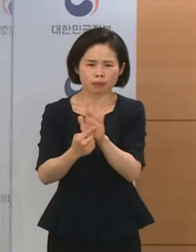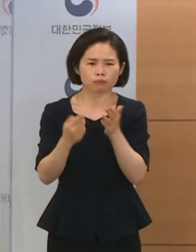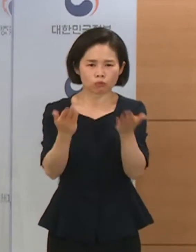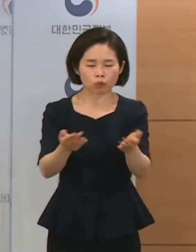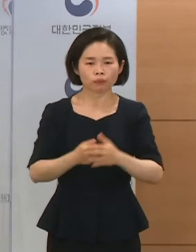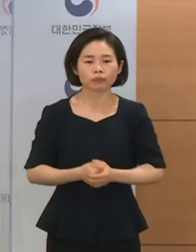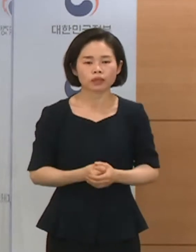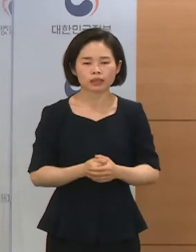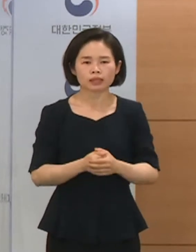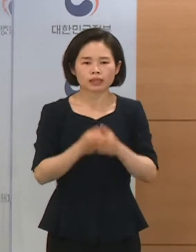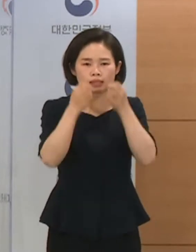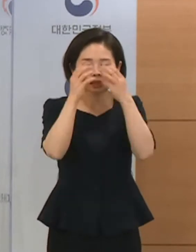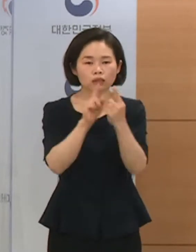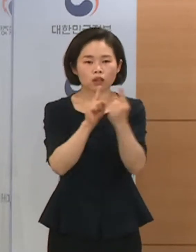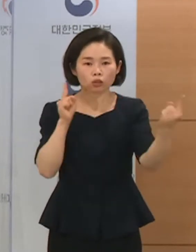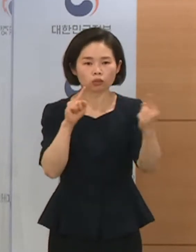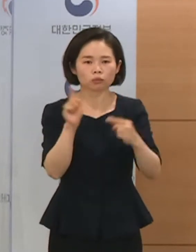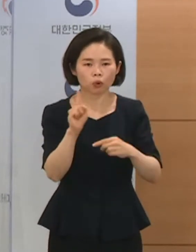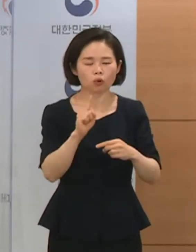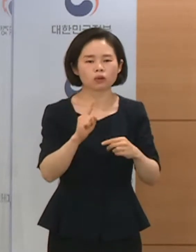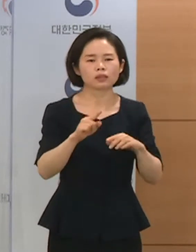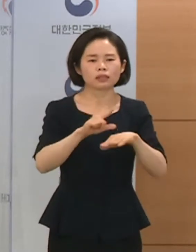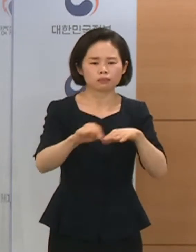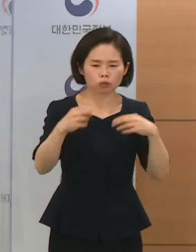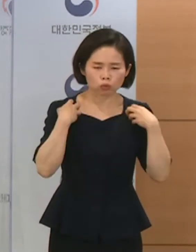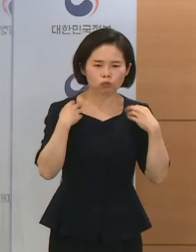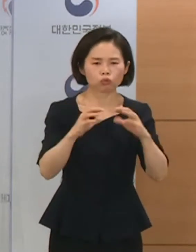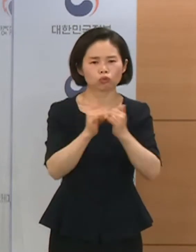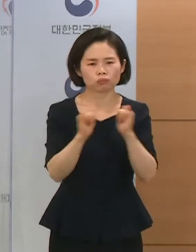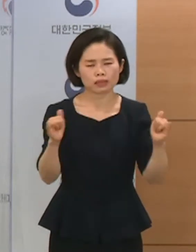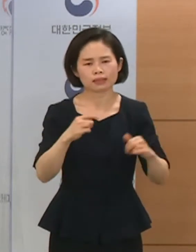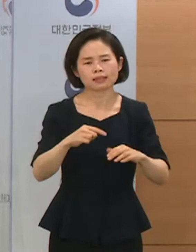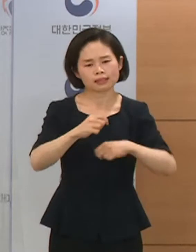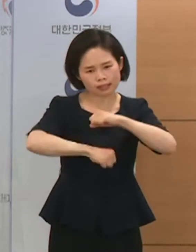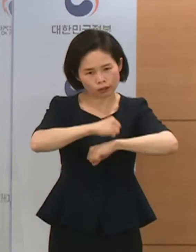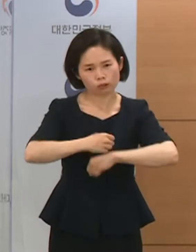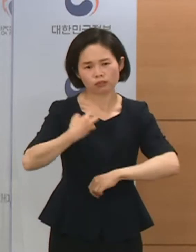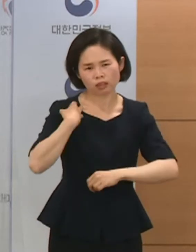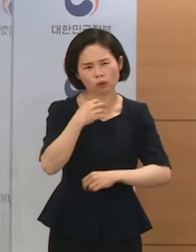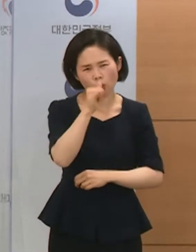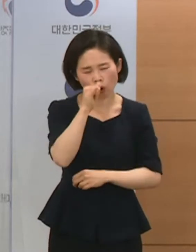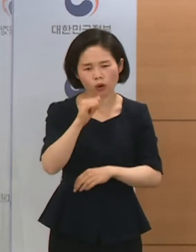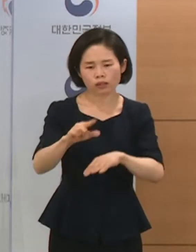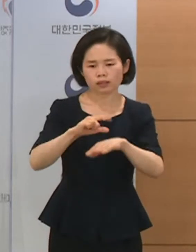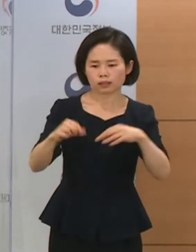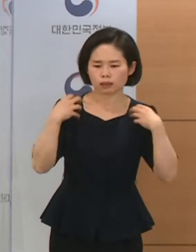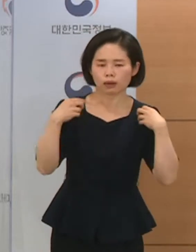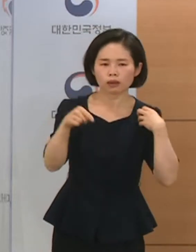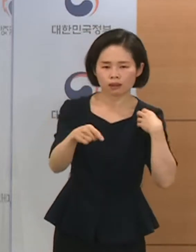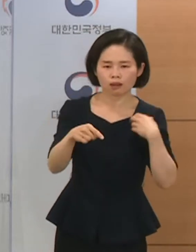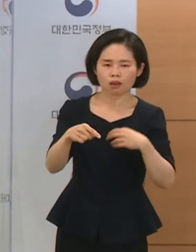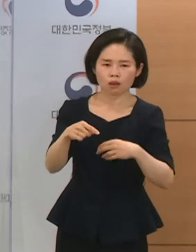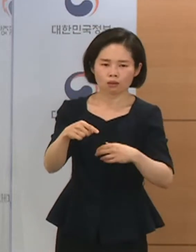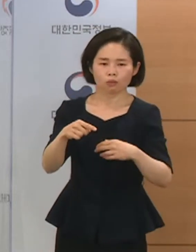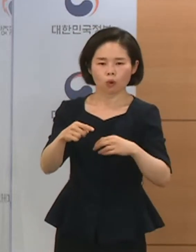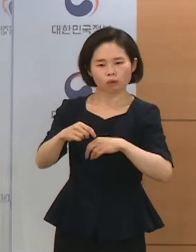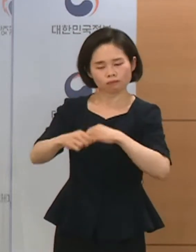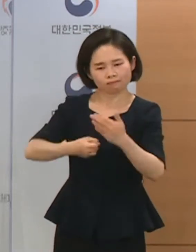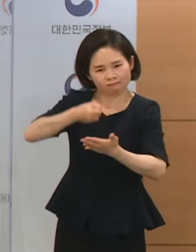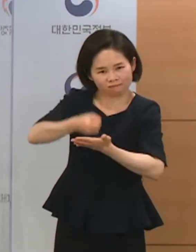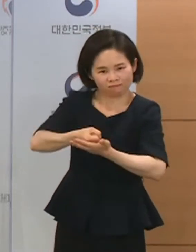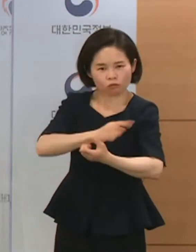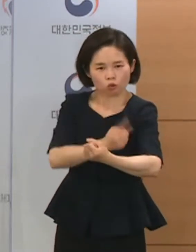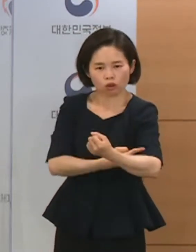자율과 책임을 원칙에 기반하고 있습니다. 각 지자체별로 단계 조정의 권한 등을